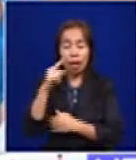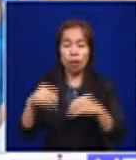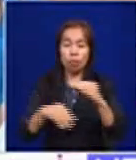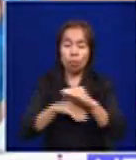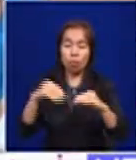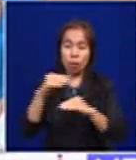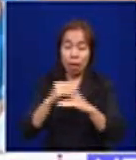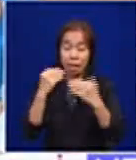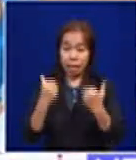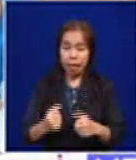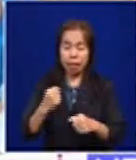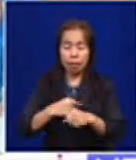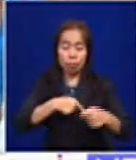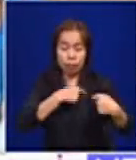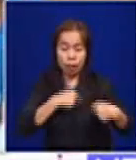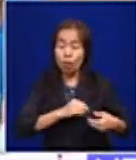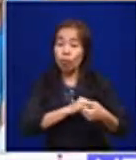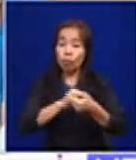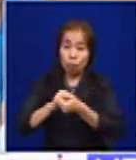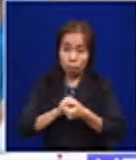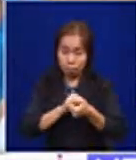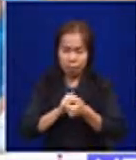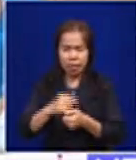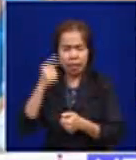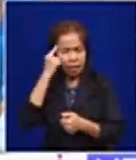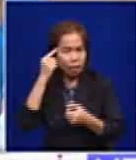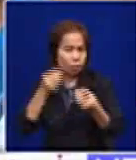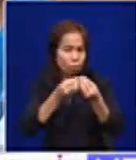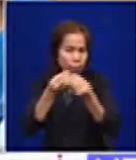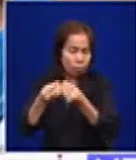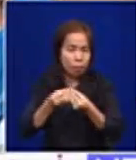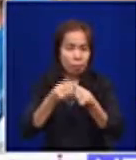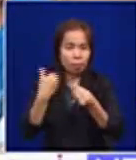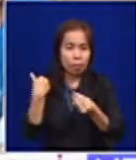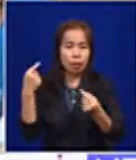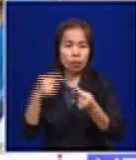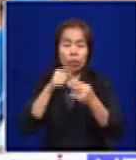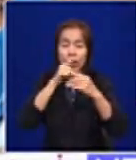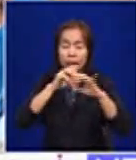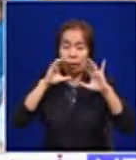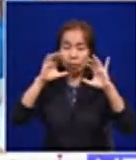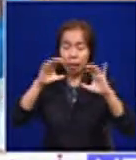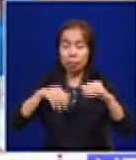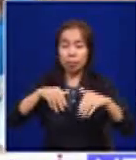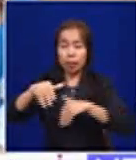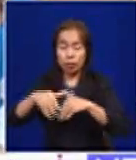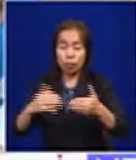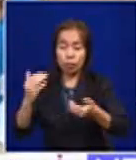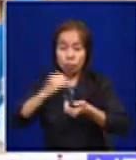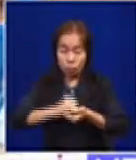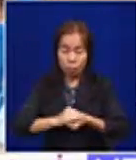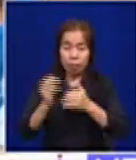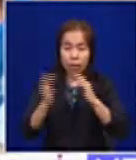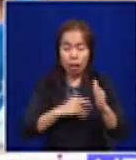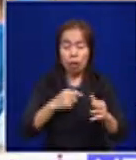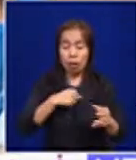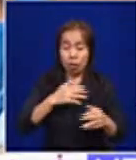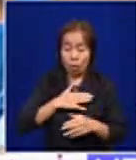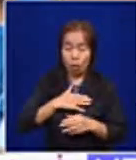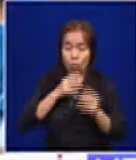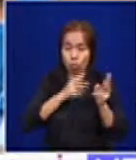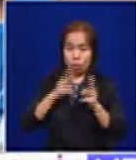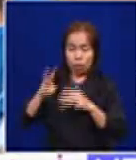เราจะร่วมมือร่วมใจกันหนึ่งก็คือว่าหนึ่งร่วมมาคิดร่วมทำระหว่างรัฐกับประชาชนสองคือเราช่วยกันตรวจสอบโครง